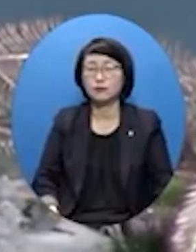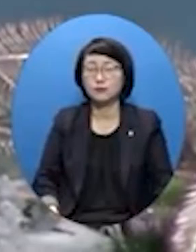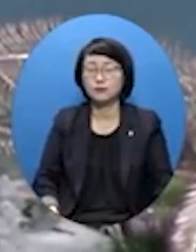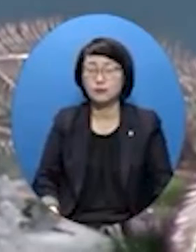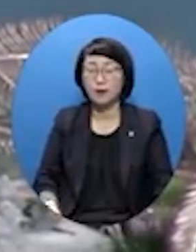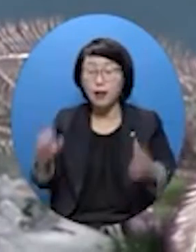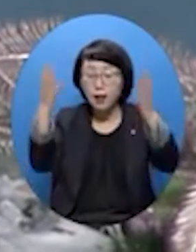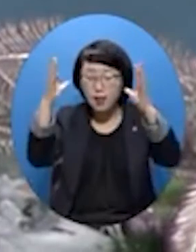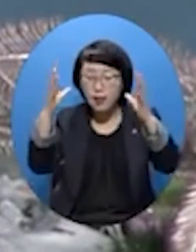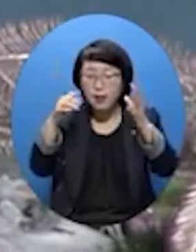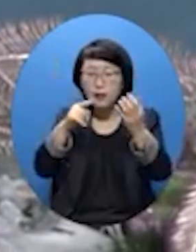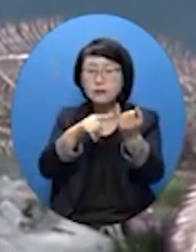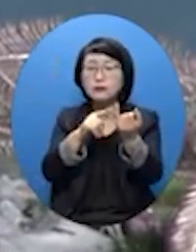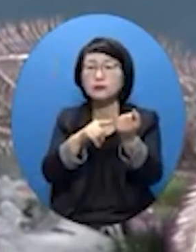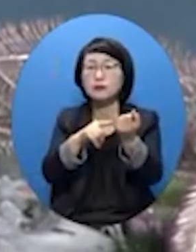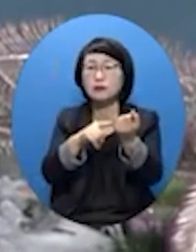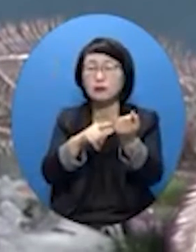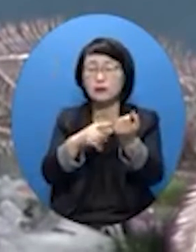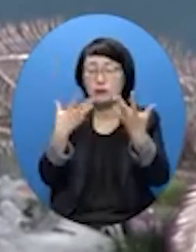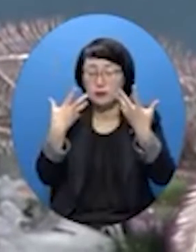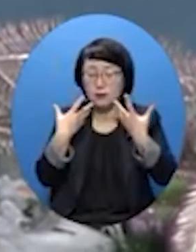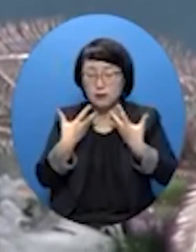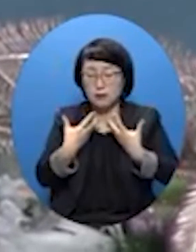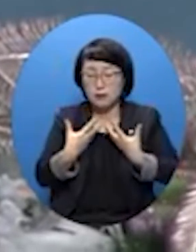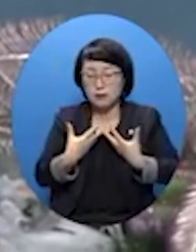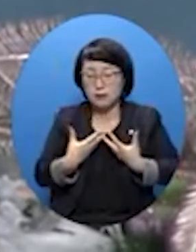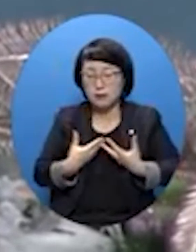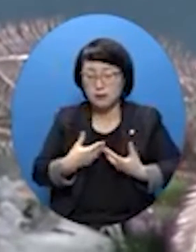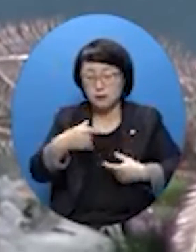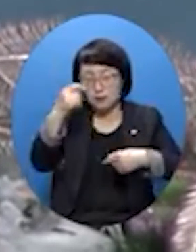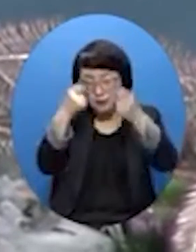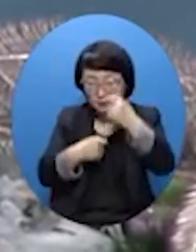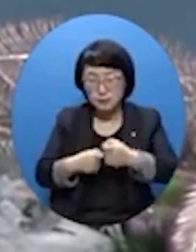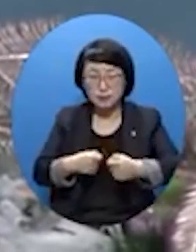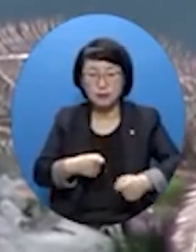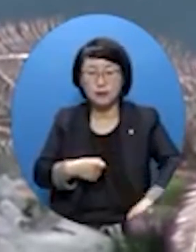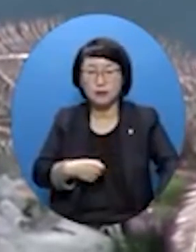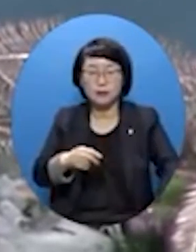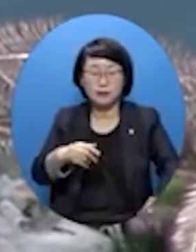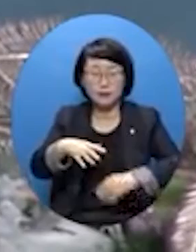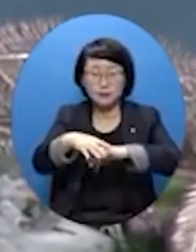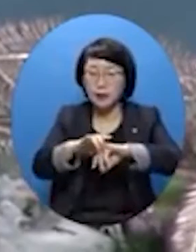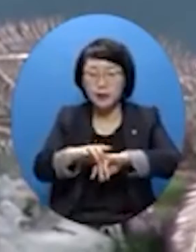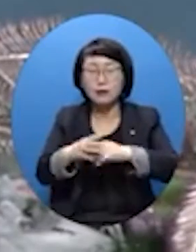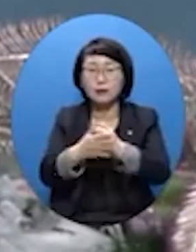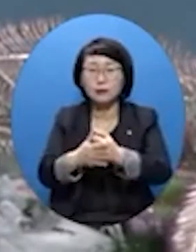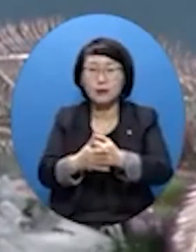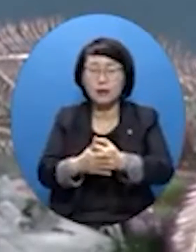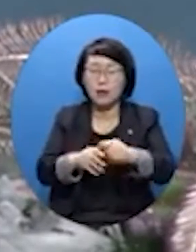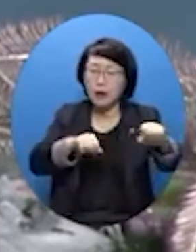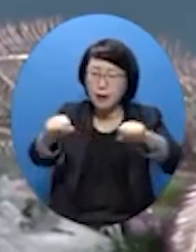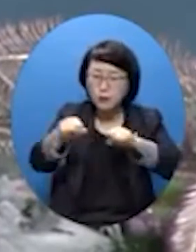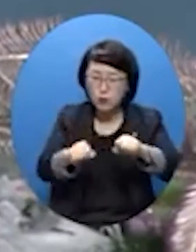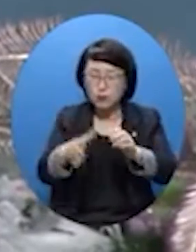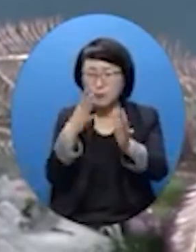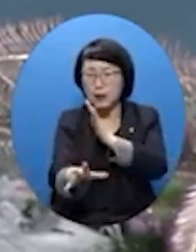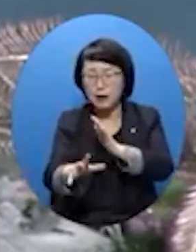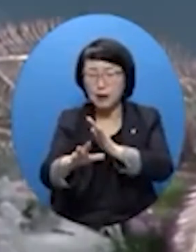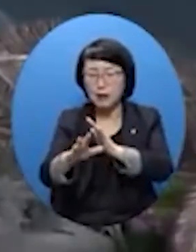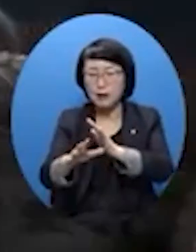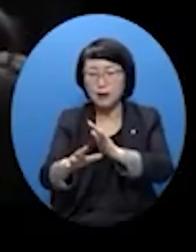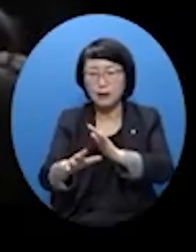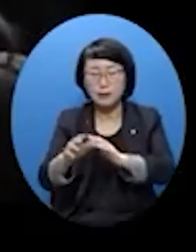이 어린 아이가 이 절망 가운데 얼마나 울부짖었겠습니까? 심각한 장애로 인해서 행동이 거칠고